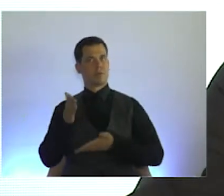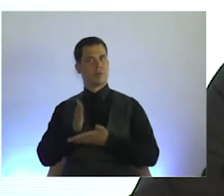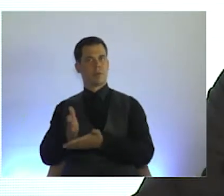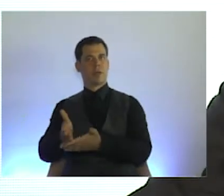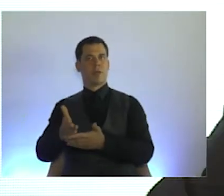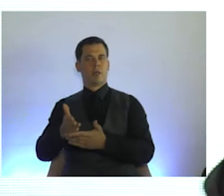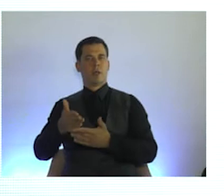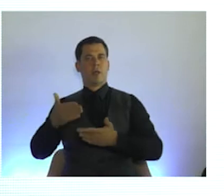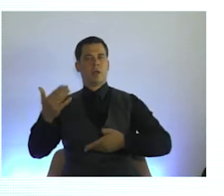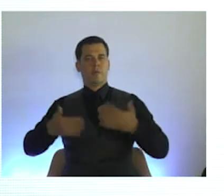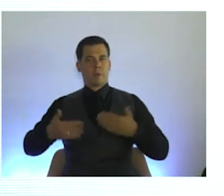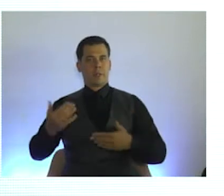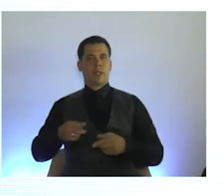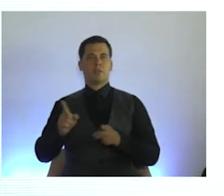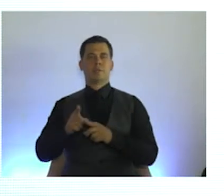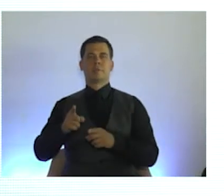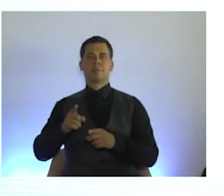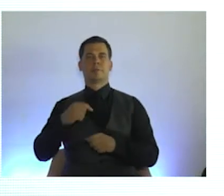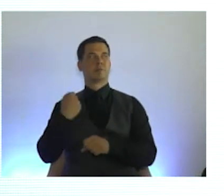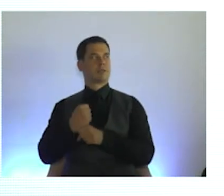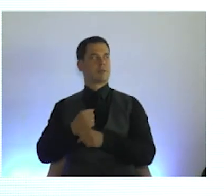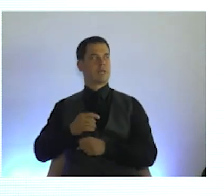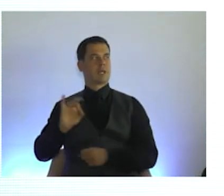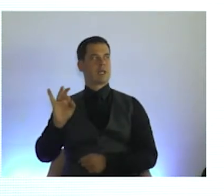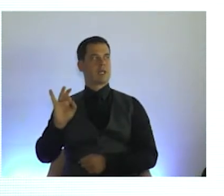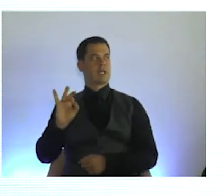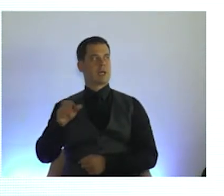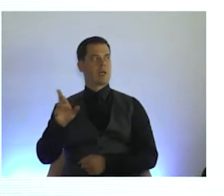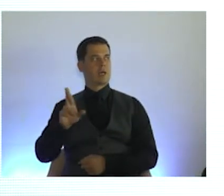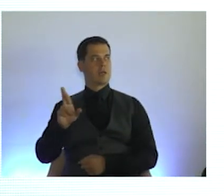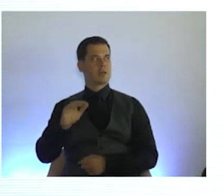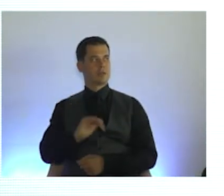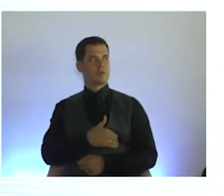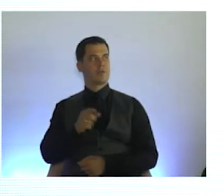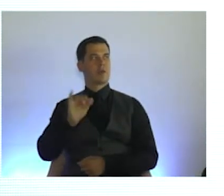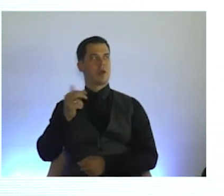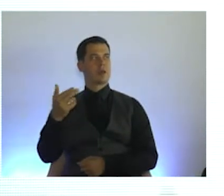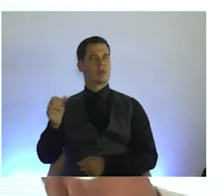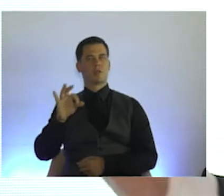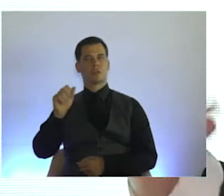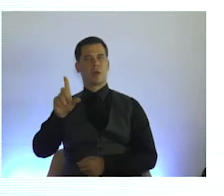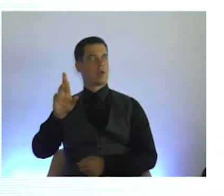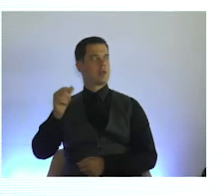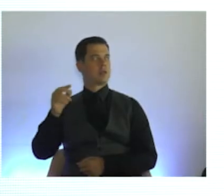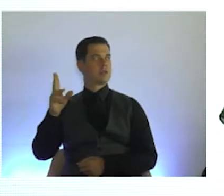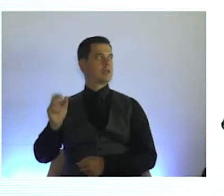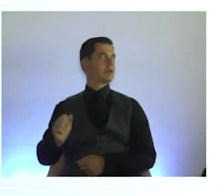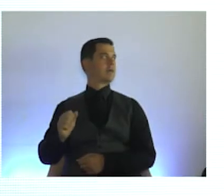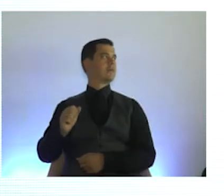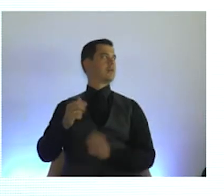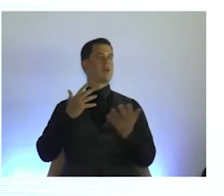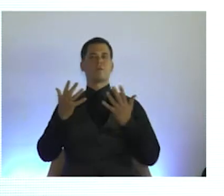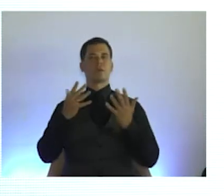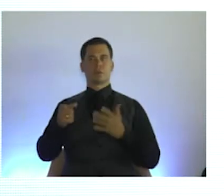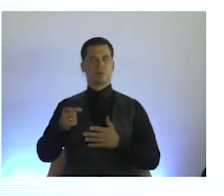obszar. Pracownia gier szkoleniowych, pani Joanna Średnicka, prosiłbym o jakąś informację, przybliżenie nam tego